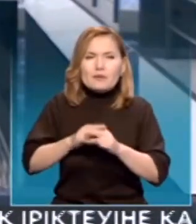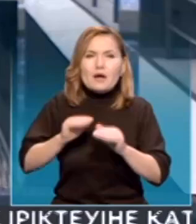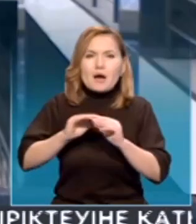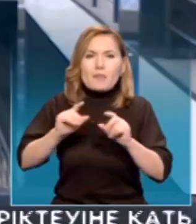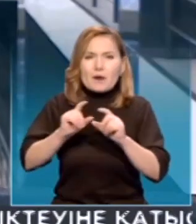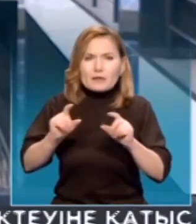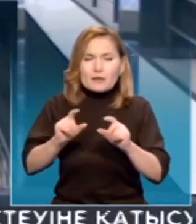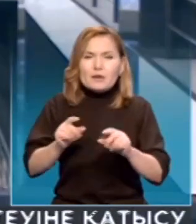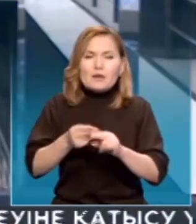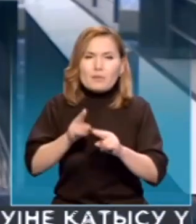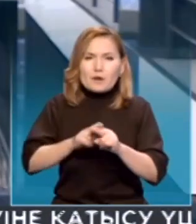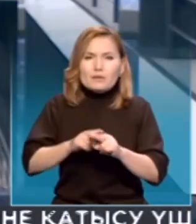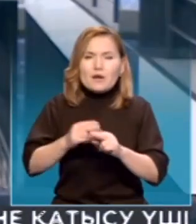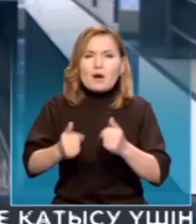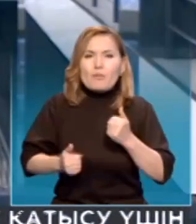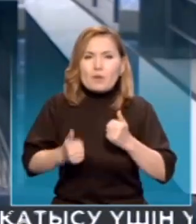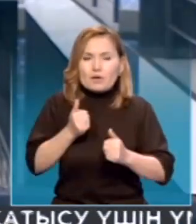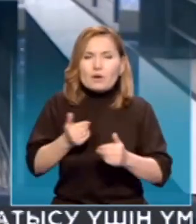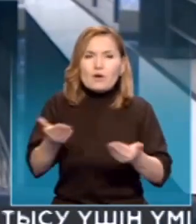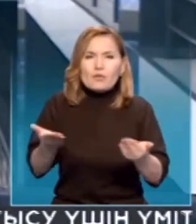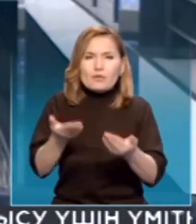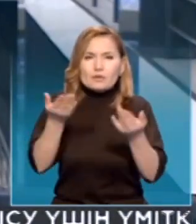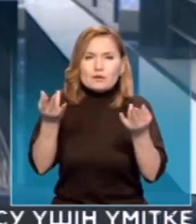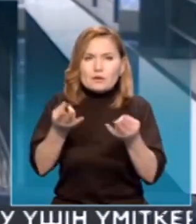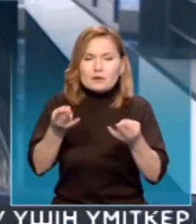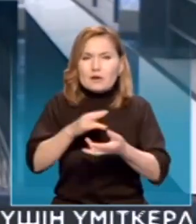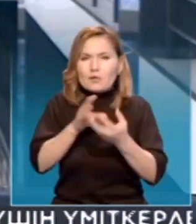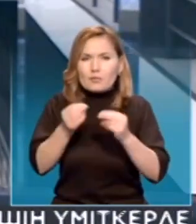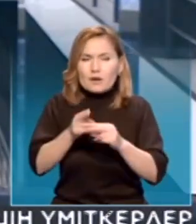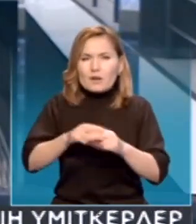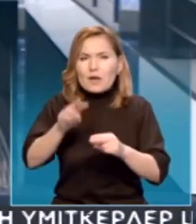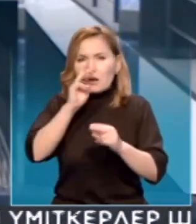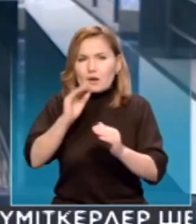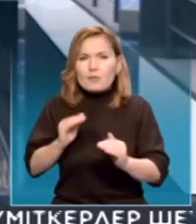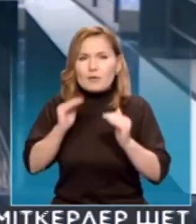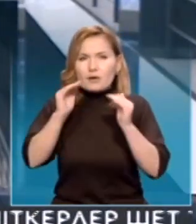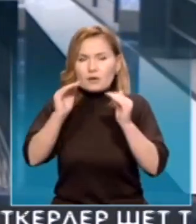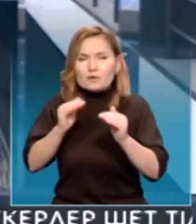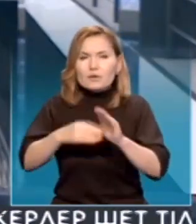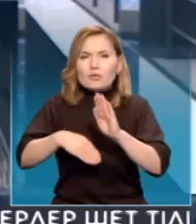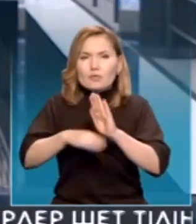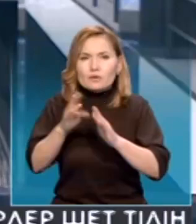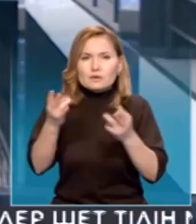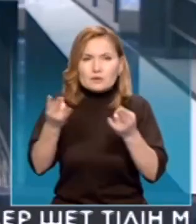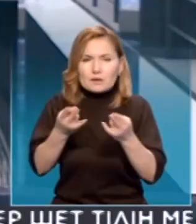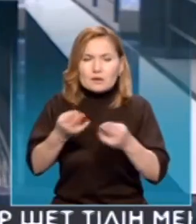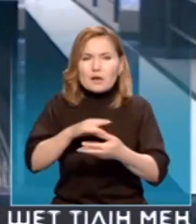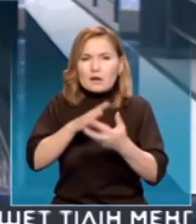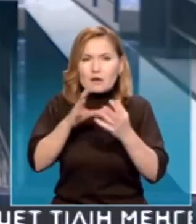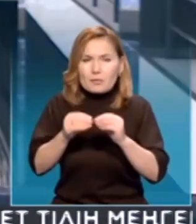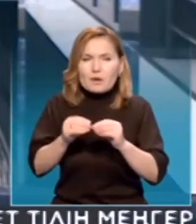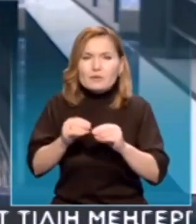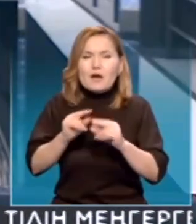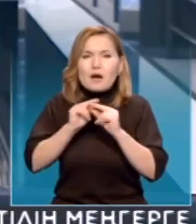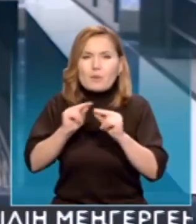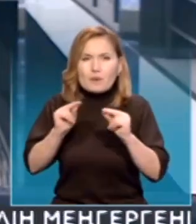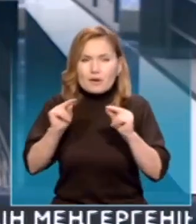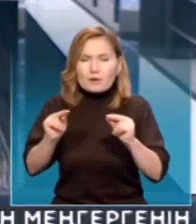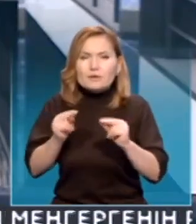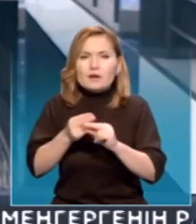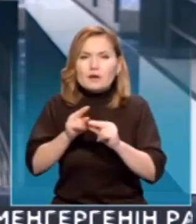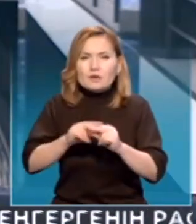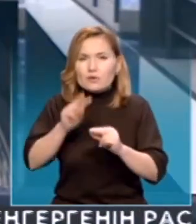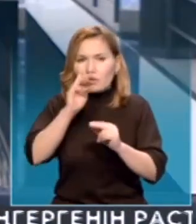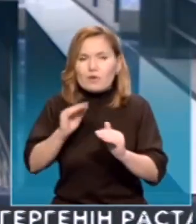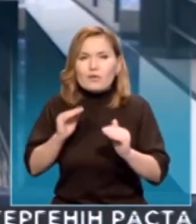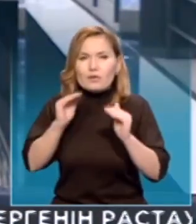балабақша педагогтерінің де мәртебесін көтеру қажет деп отыр. Жалақыны теңестіруді де көздейді. Сонда мамандыққа сұраныс артып,